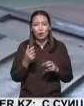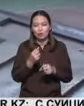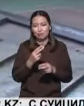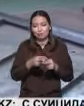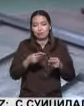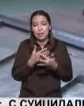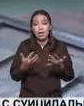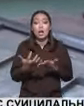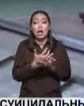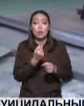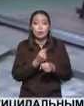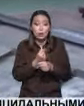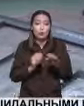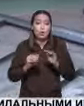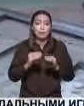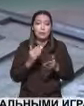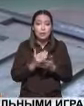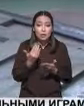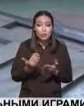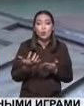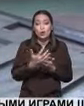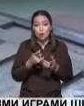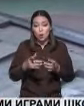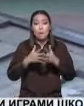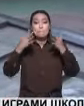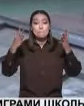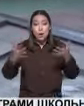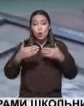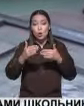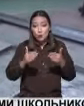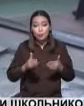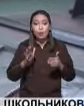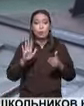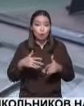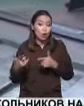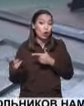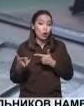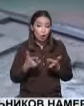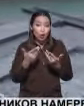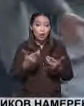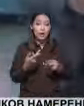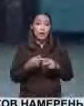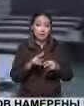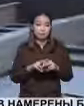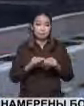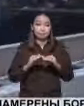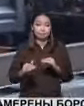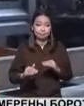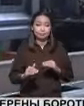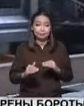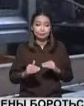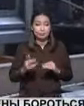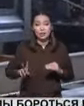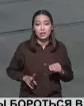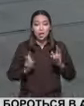рабочие. Далее это все собирается в одну большую надстройку уже почти готового грузового авто. Директор